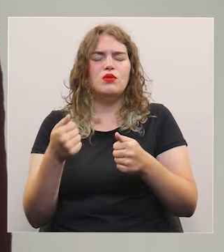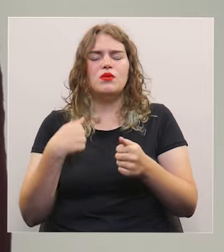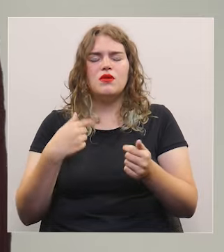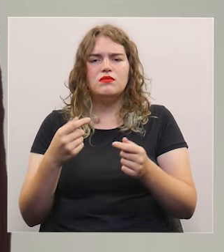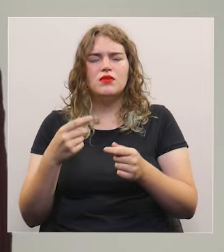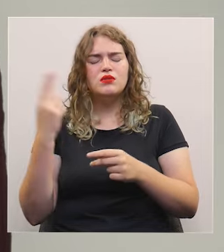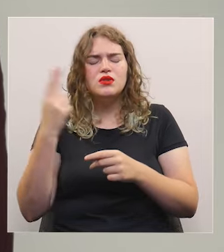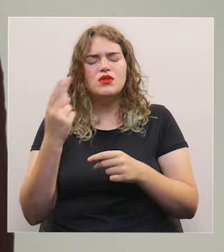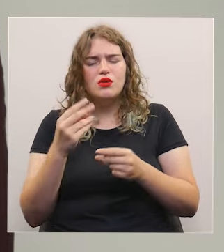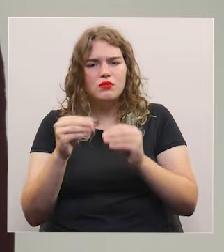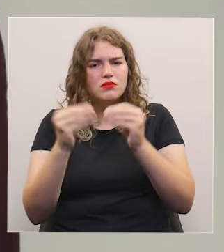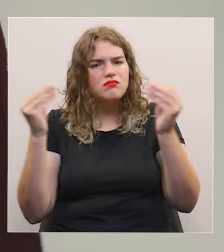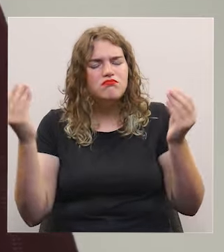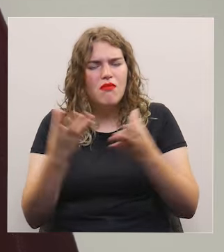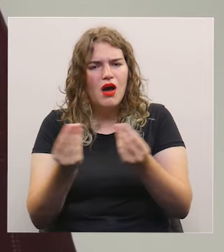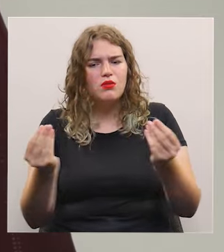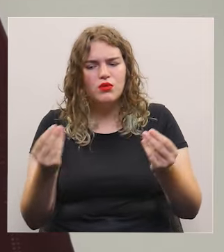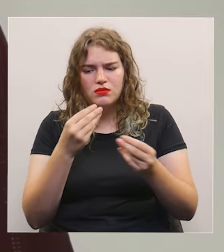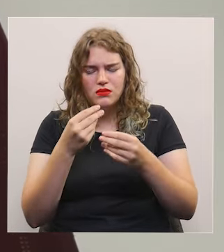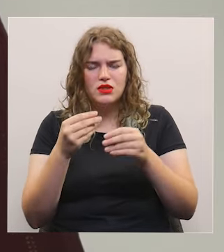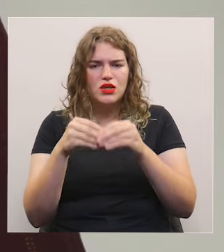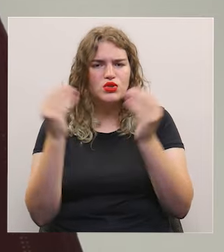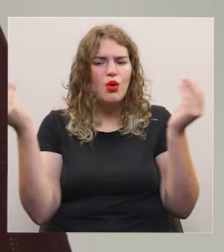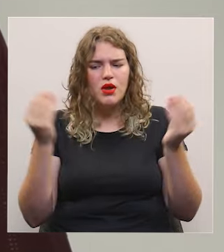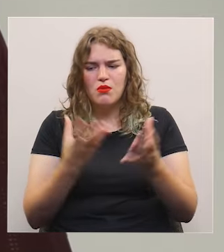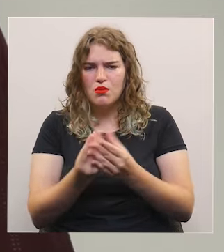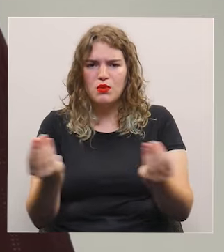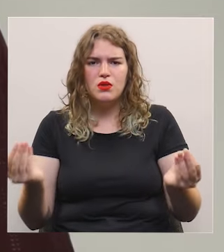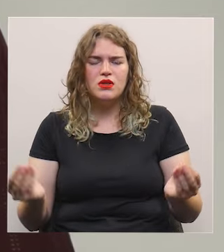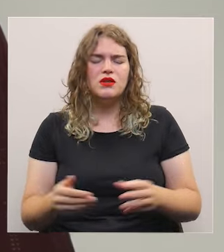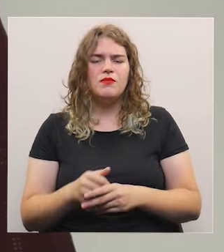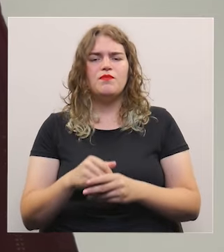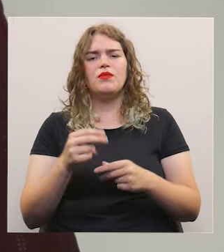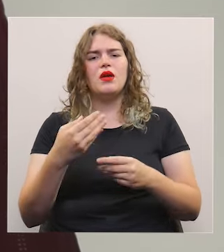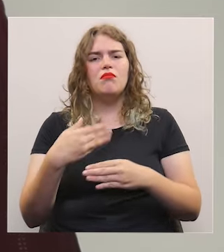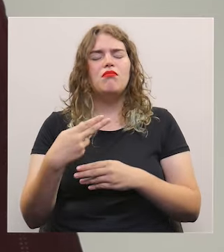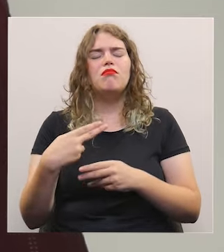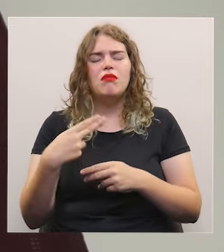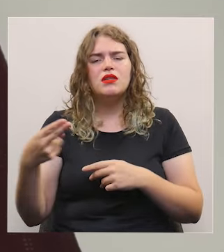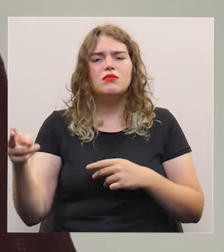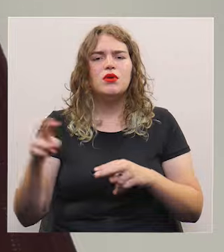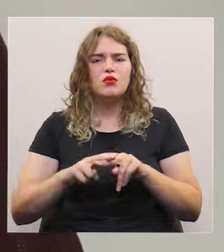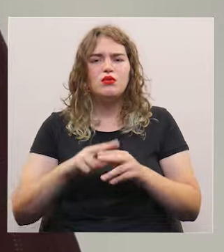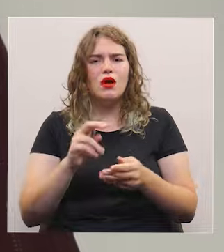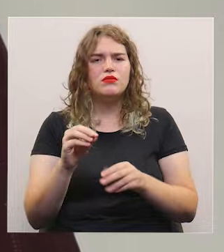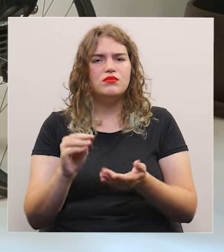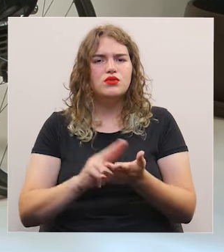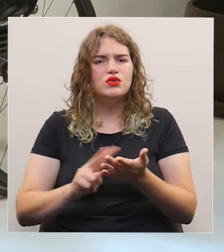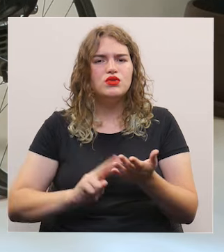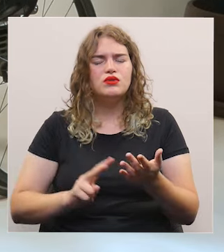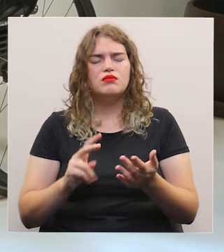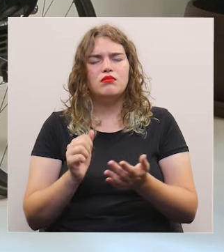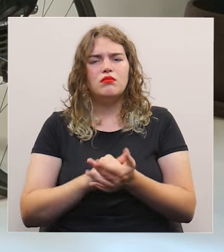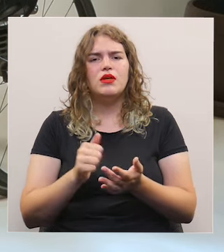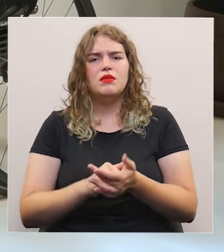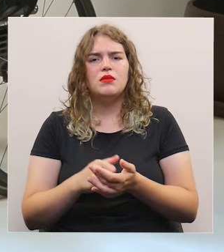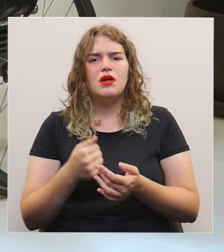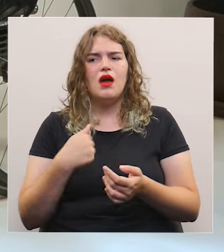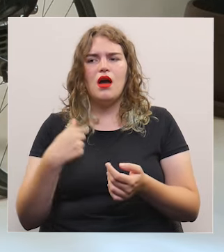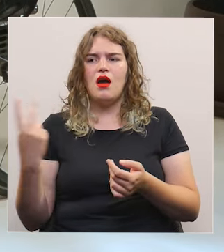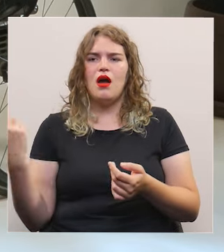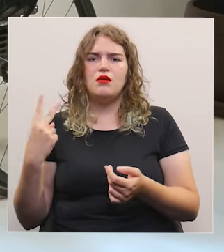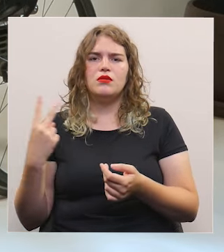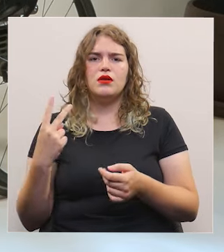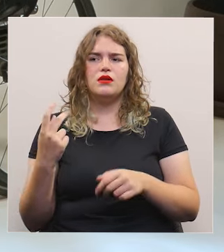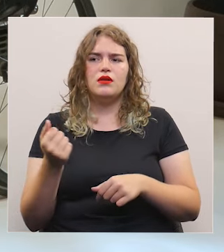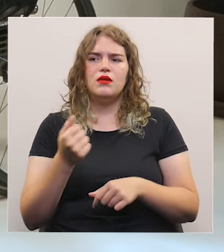Dumnezeu în acest proces. Și tot așa citind Biblia, Florin, de fapt, eu m-am rugat lui Dumnezeu într-o seară, zic, Doamne... Da, nu vă